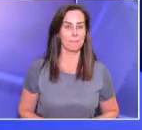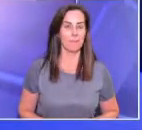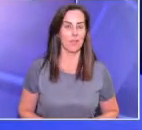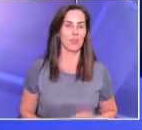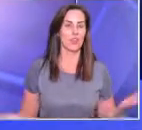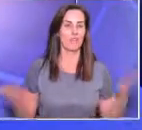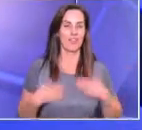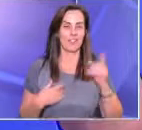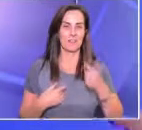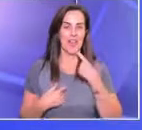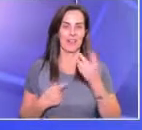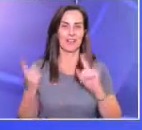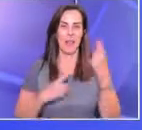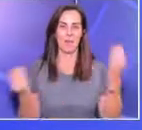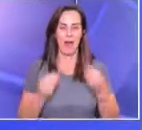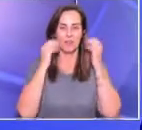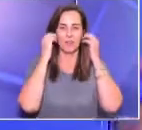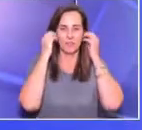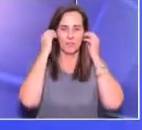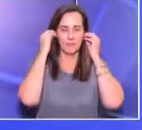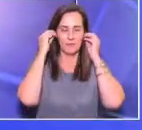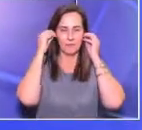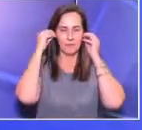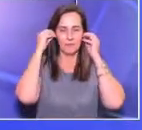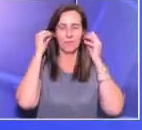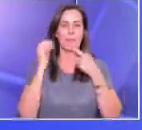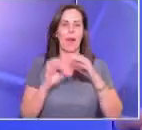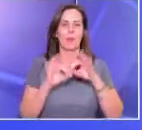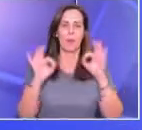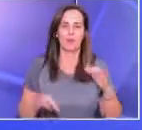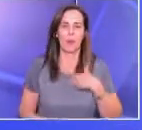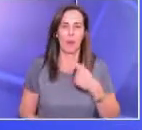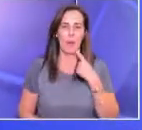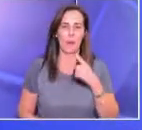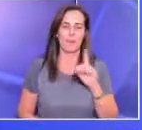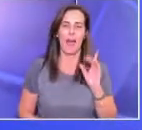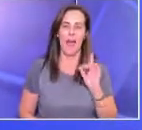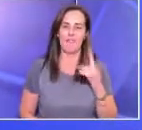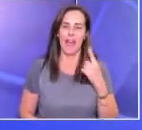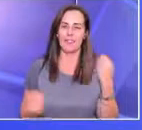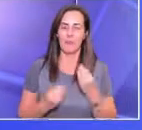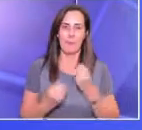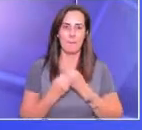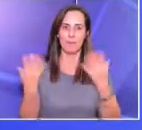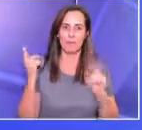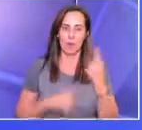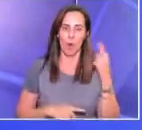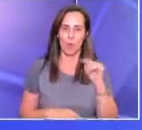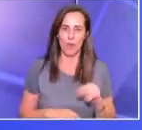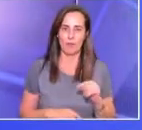טוב, אנחנו צריכים לדבר על זה. קרה משהו, נכון שדיברנו על זה בהתחלה, נכון שאנחנו מדברים מפה לשם, אבל אחד הדברים המדהימים שקרו